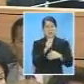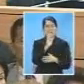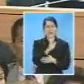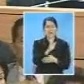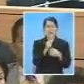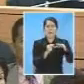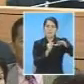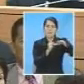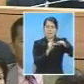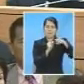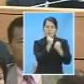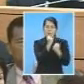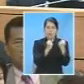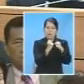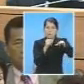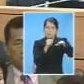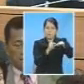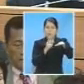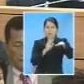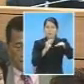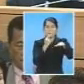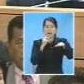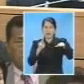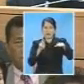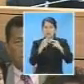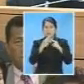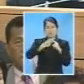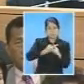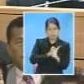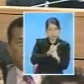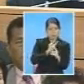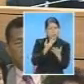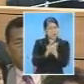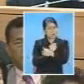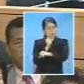ร็ดที่จ้างมาหรือที่เอามาจากองค์ก